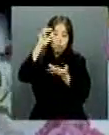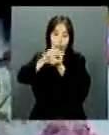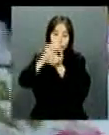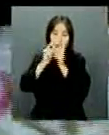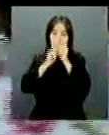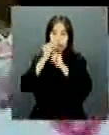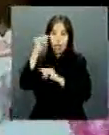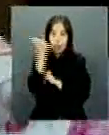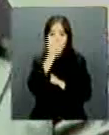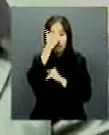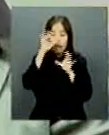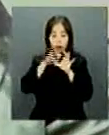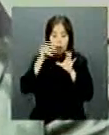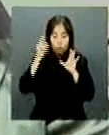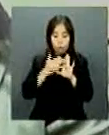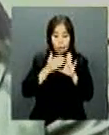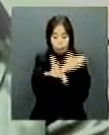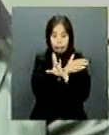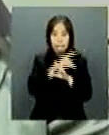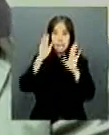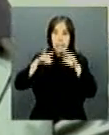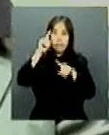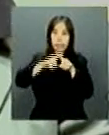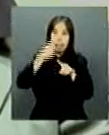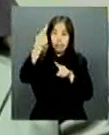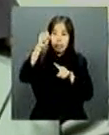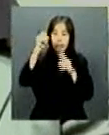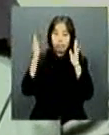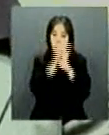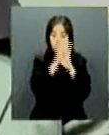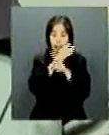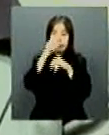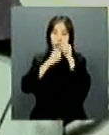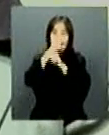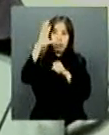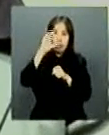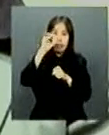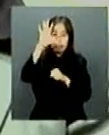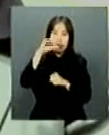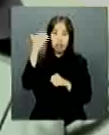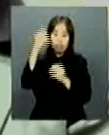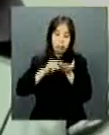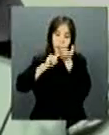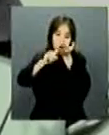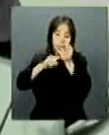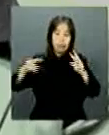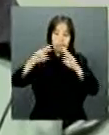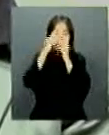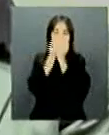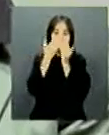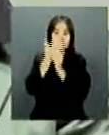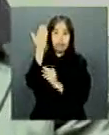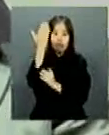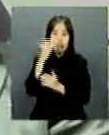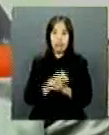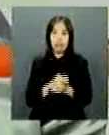เสร็จสิ้นก่อนเดือนตุลาคม2555 ถามก่อนว่าส่วนไหนแล้วเป็นส่วนของใครสัดส่วนสักเ